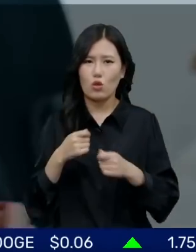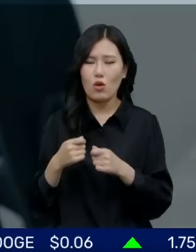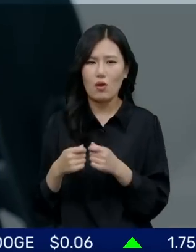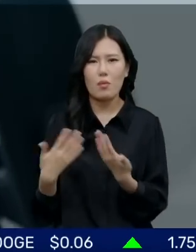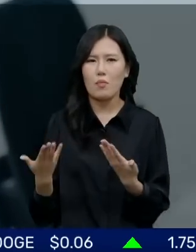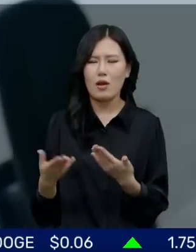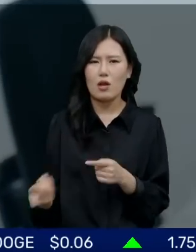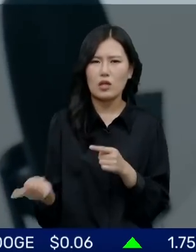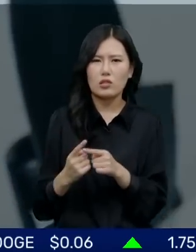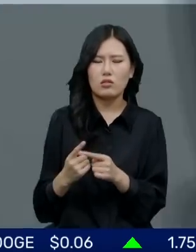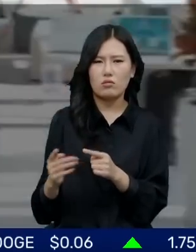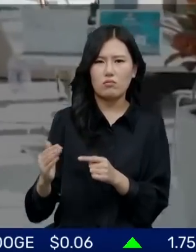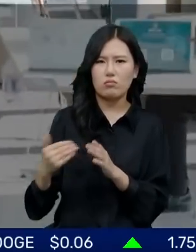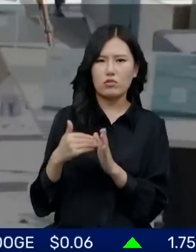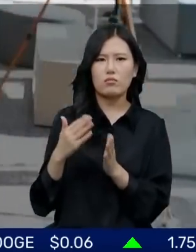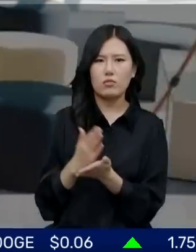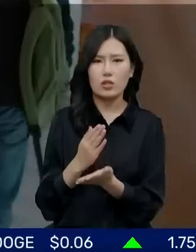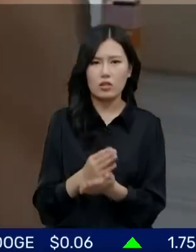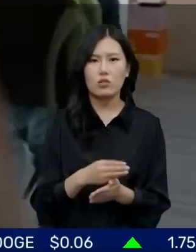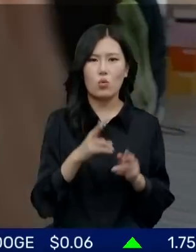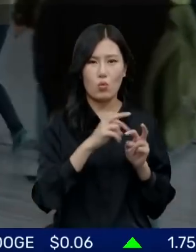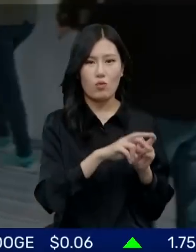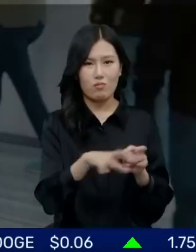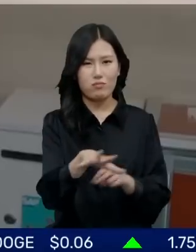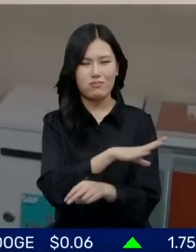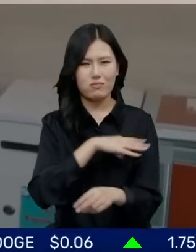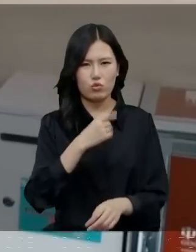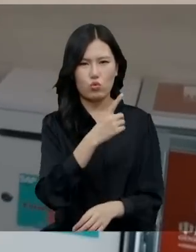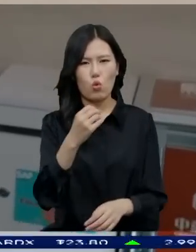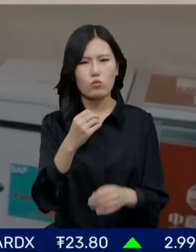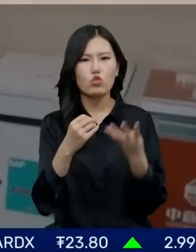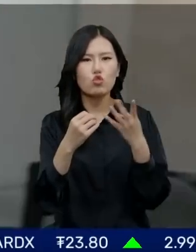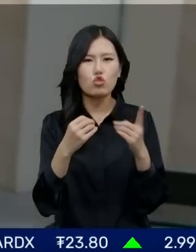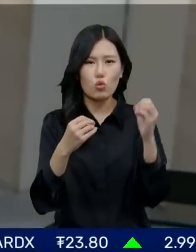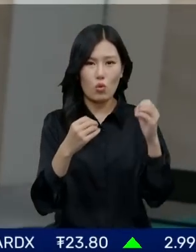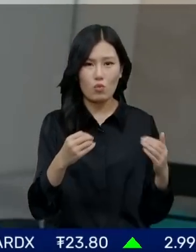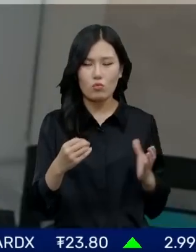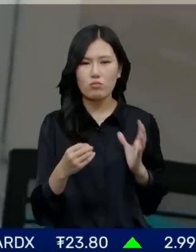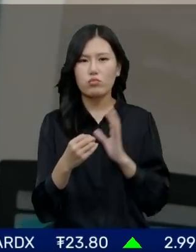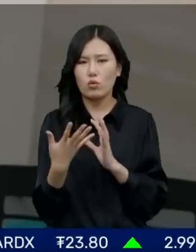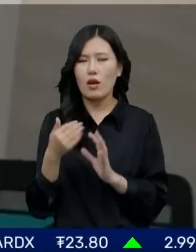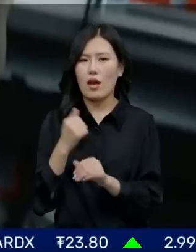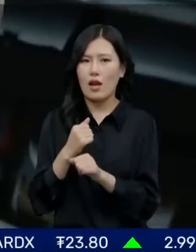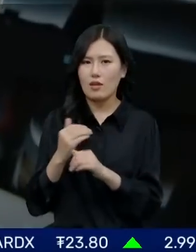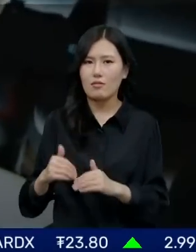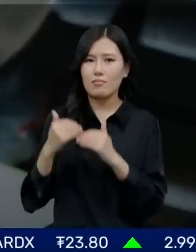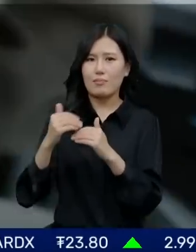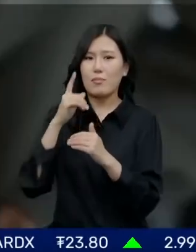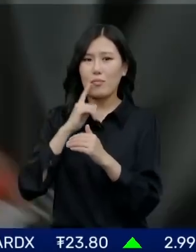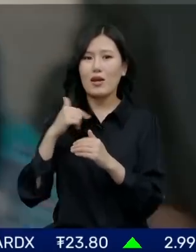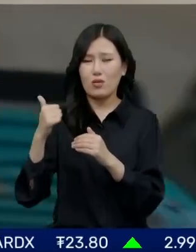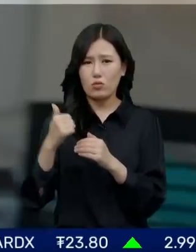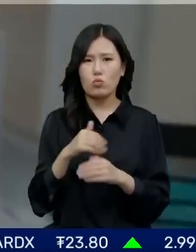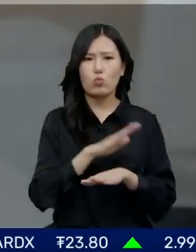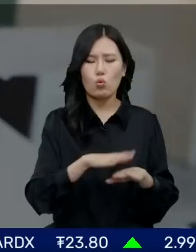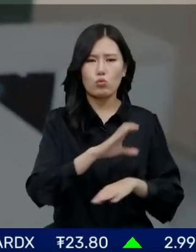Энэ талаарх судалгаанд оролцсон ээжүүдийн 41% нь тушаал дэвших боломжтой байсан ч цагийн хуваарийн улмаас буюу хүүхдээ сургуульд